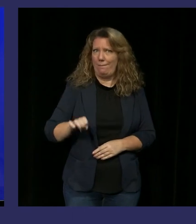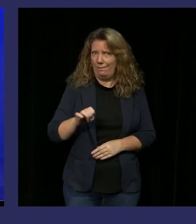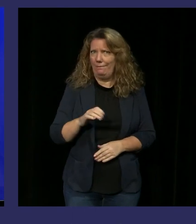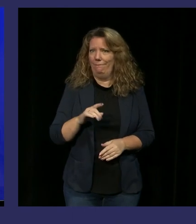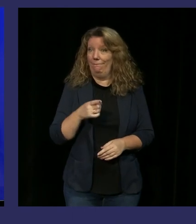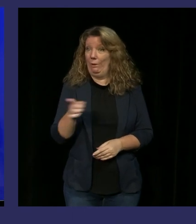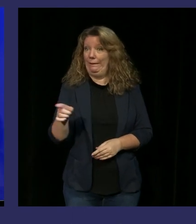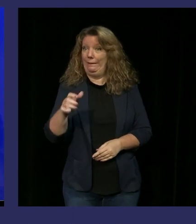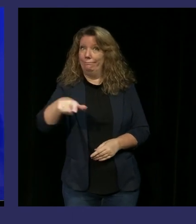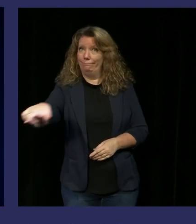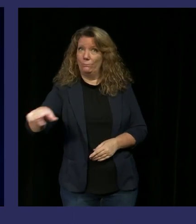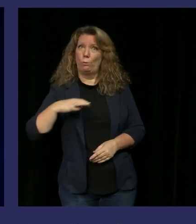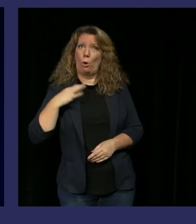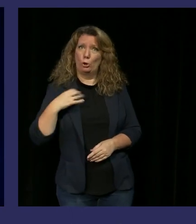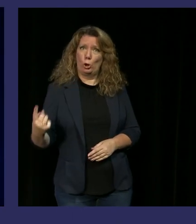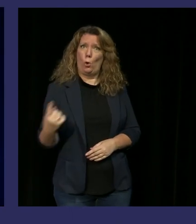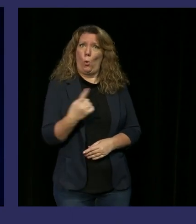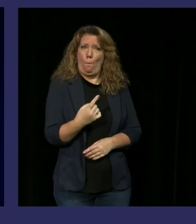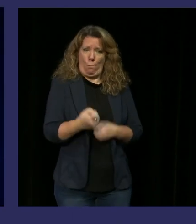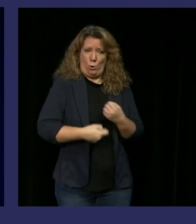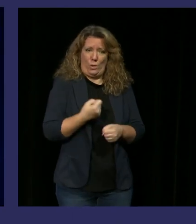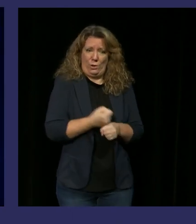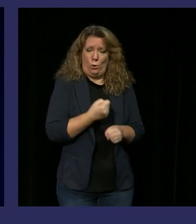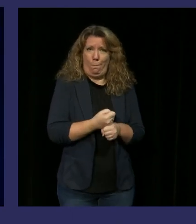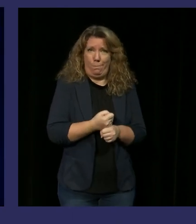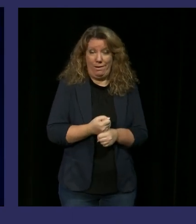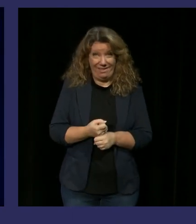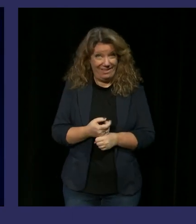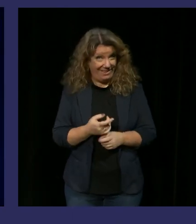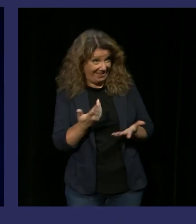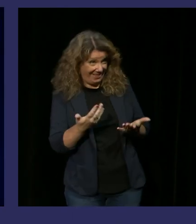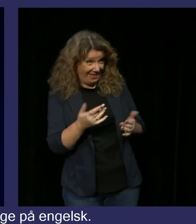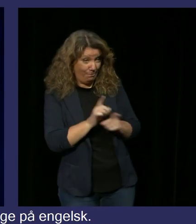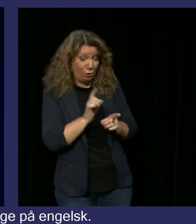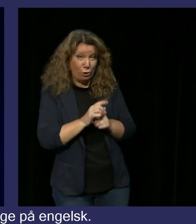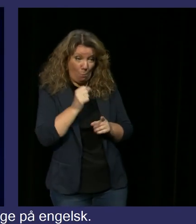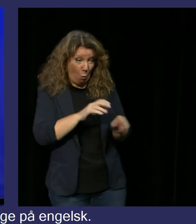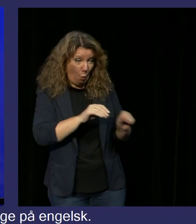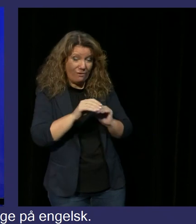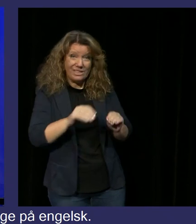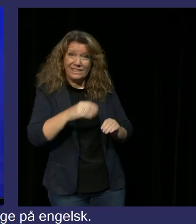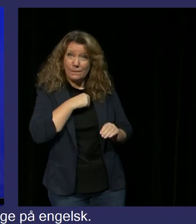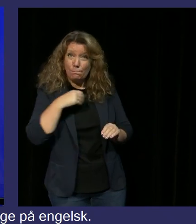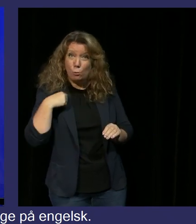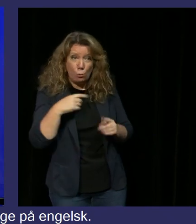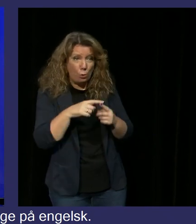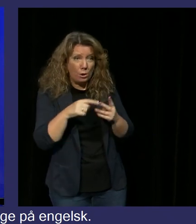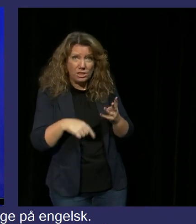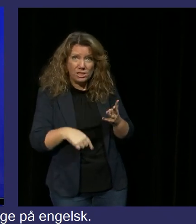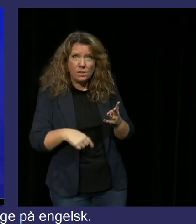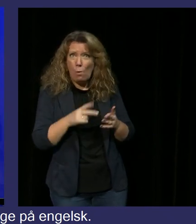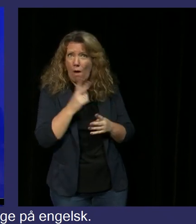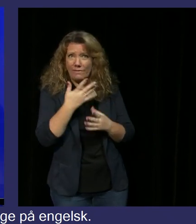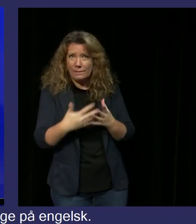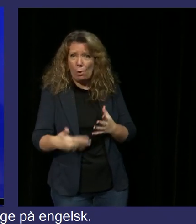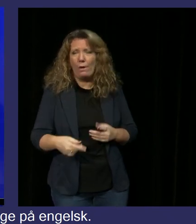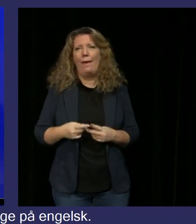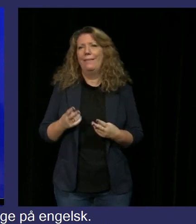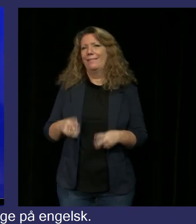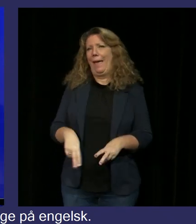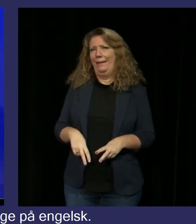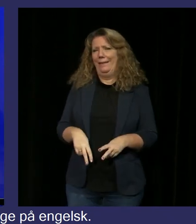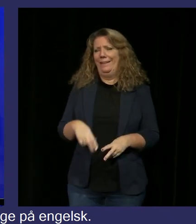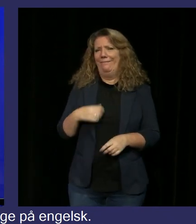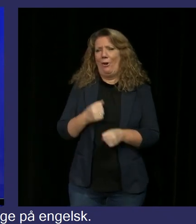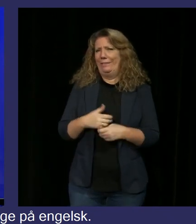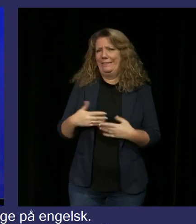her. Og det må oversettes til polsk og alle mulige andre språk, eller? Nei, det må det faktisk ikke. Det må ligge på engelsk.